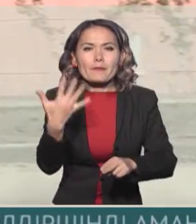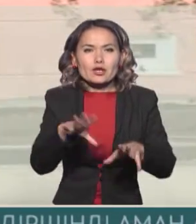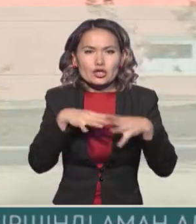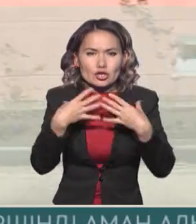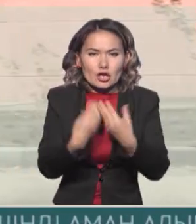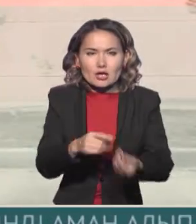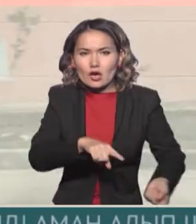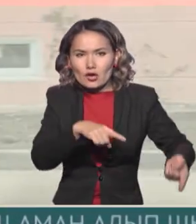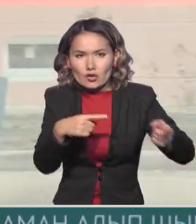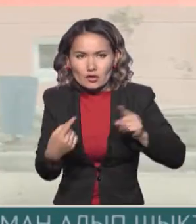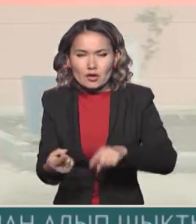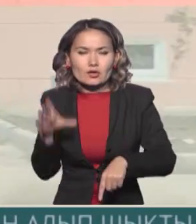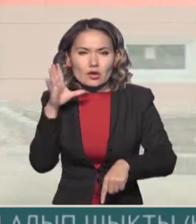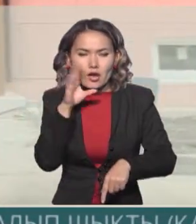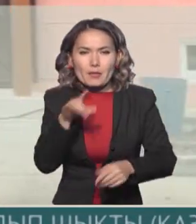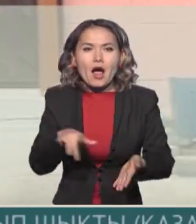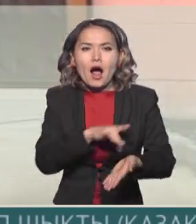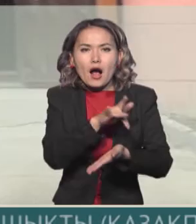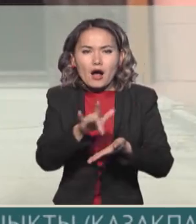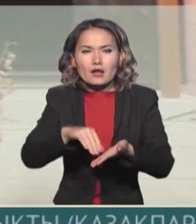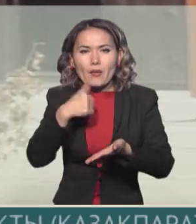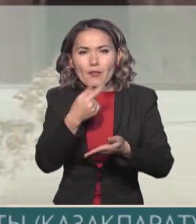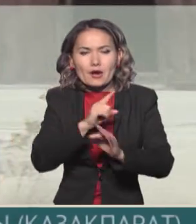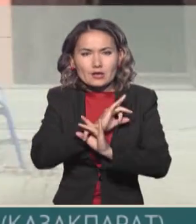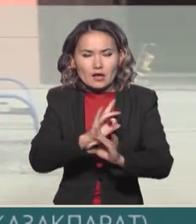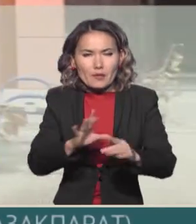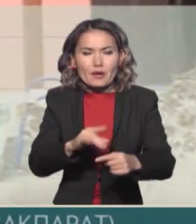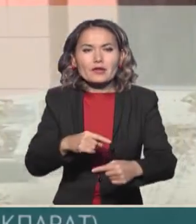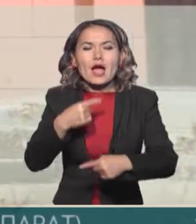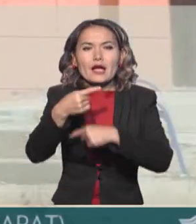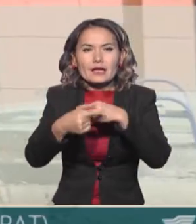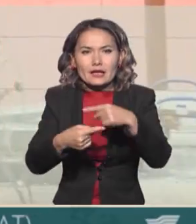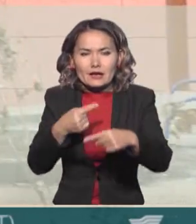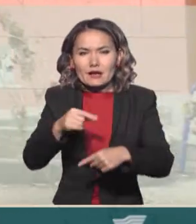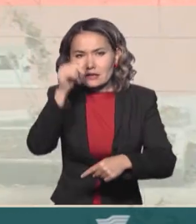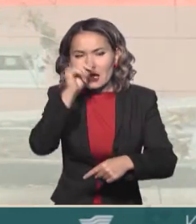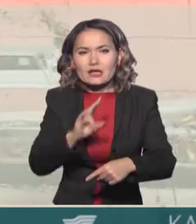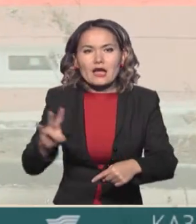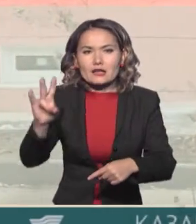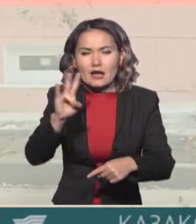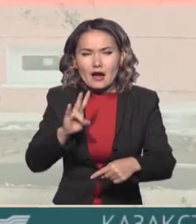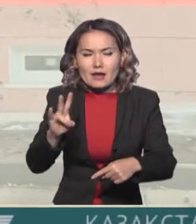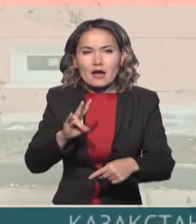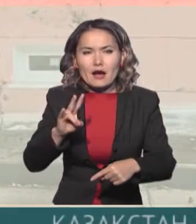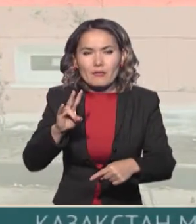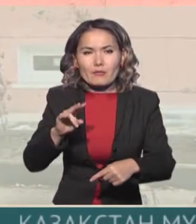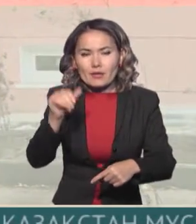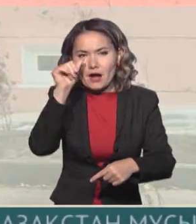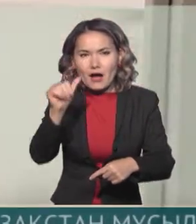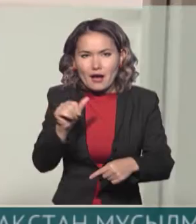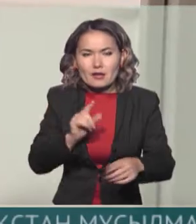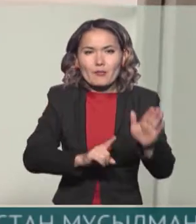келіп қоныстанған. Қала басшыларының айтуынша, тұрғындардың келесі легі қарашаның 6-сы күні қоныс аударады деп жоспарланып